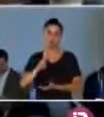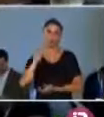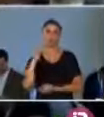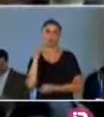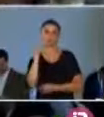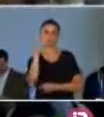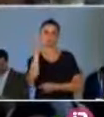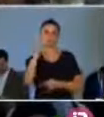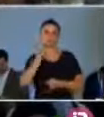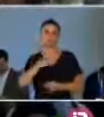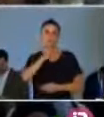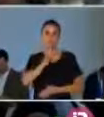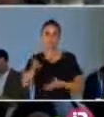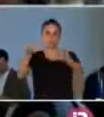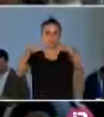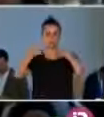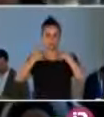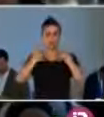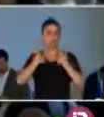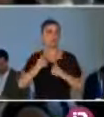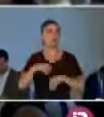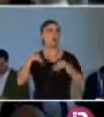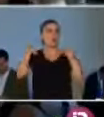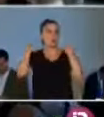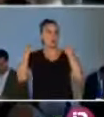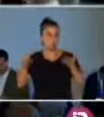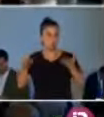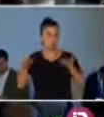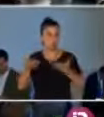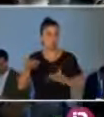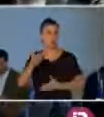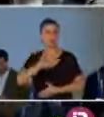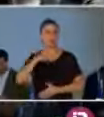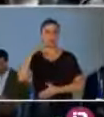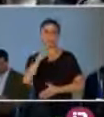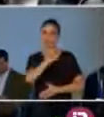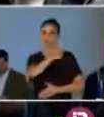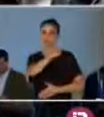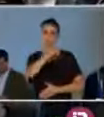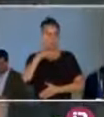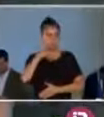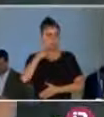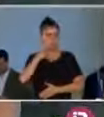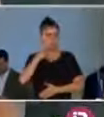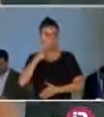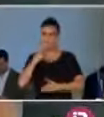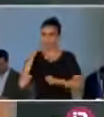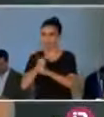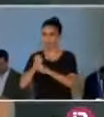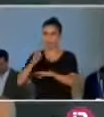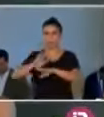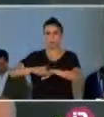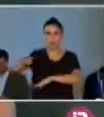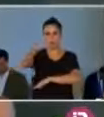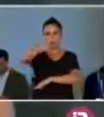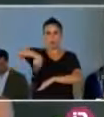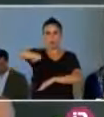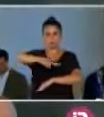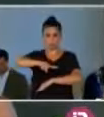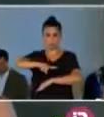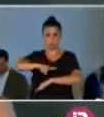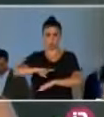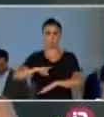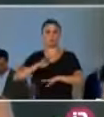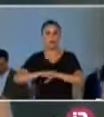responsabilitat, per això l'emoció, per això el meu compromís de servir-vos, de l'única manera que podem